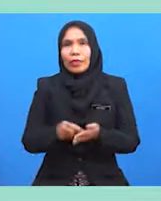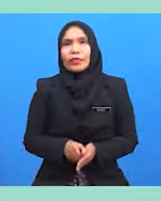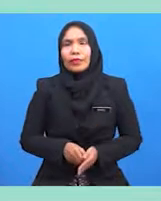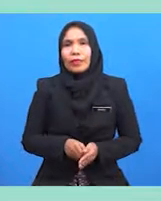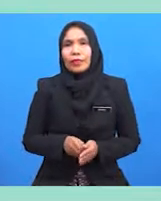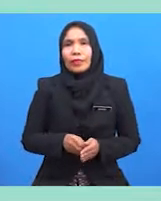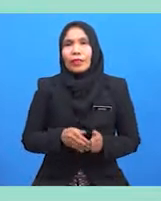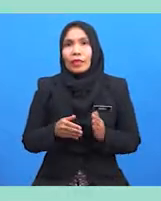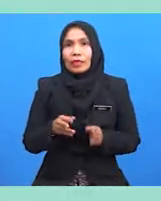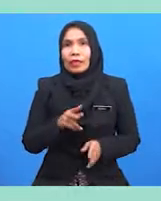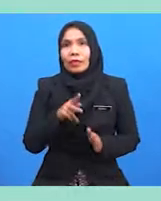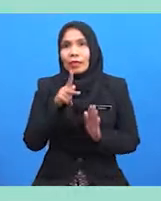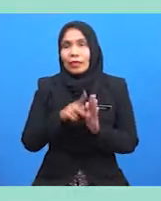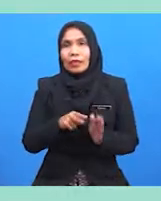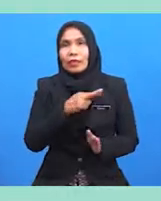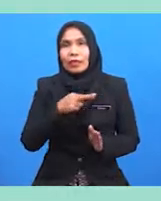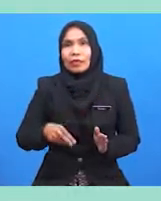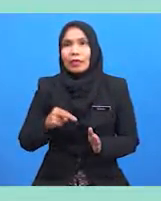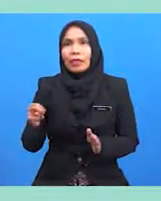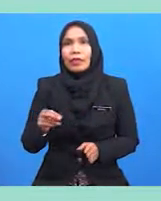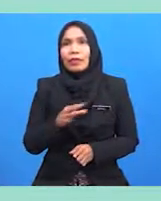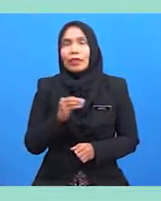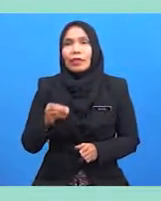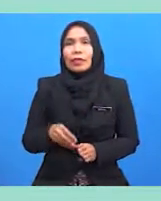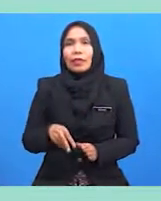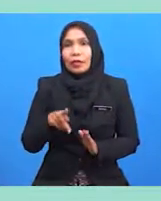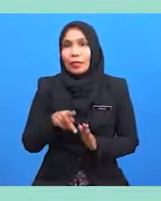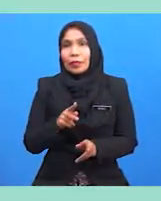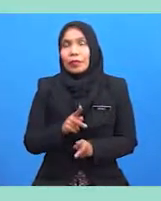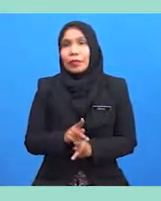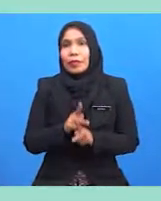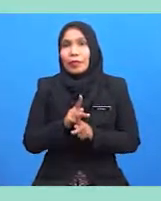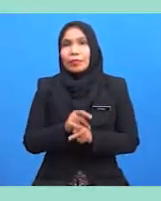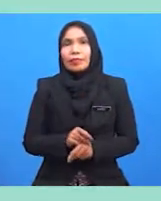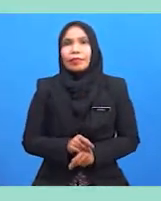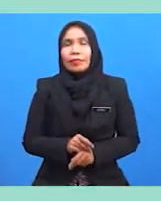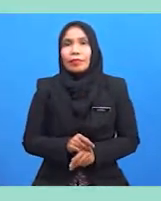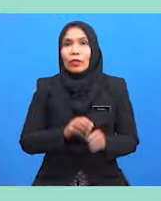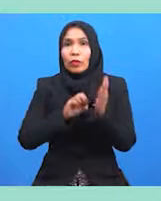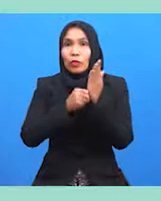peminjam yang merupakan sumber pinjaman yang terbesar.